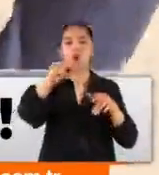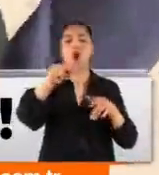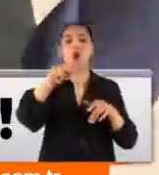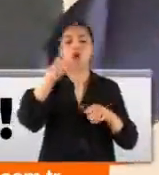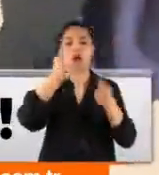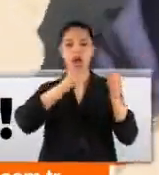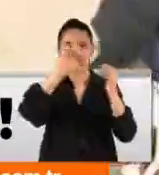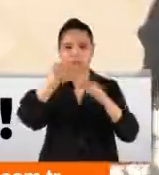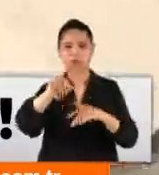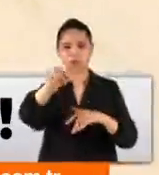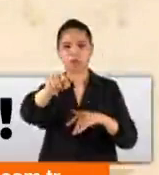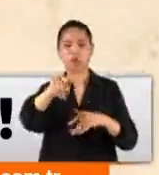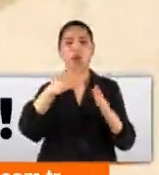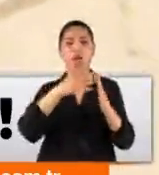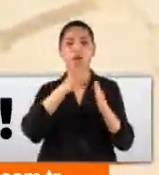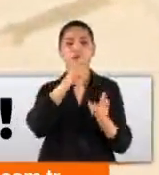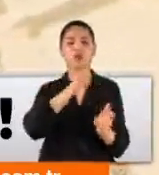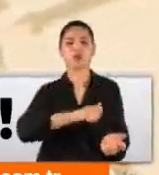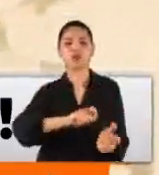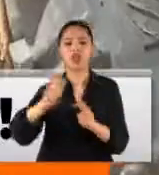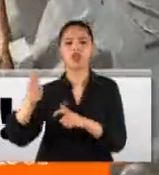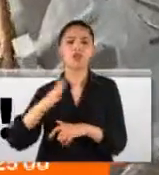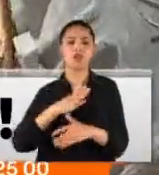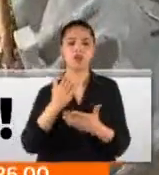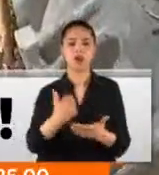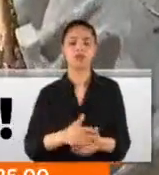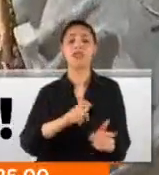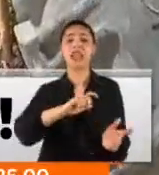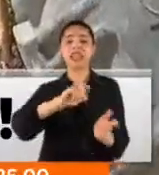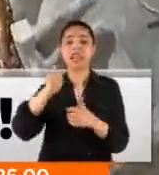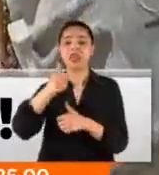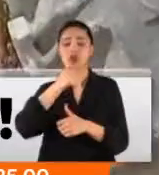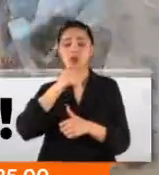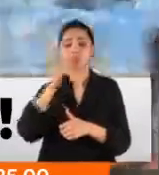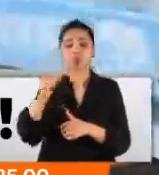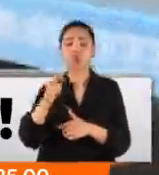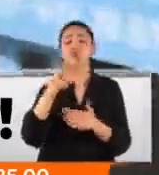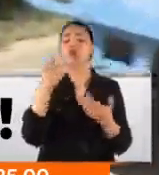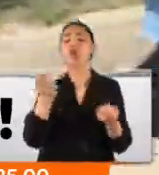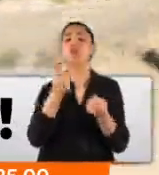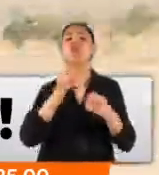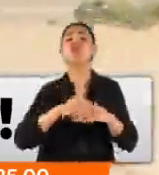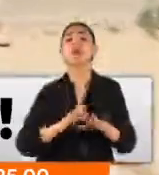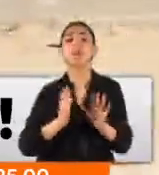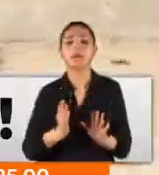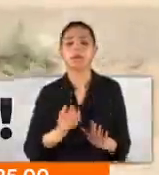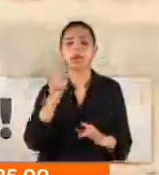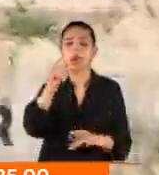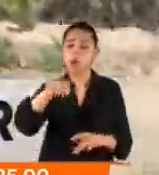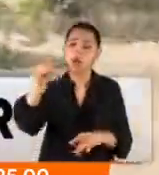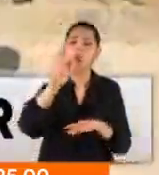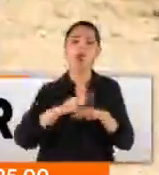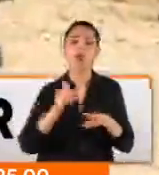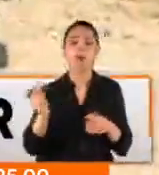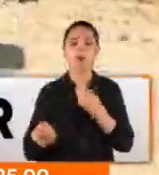geçiriyor ve tankerlerle evlerine su taşıyor Taşıma suyla değirmen dönmez ama onlar döndürmeye